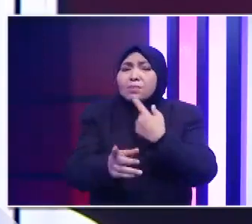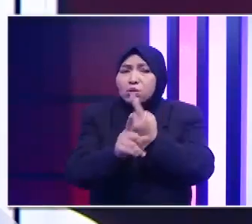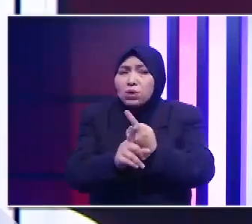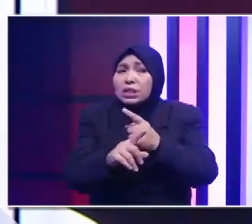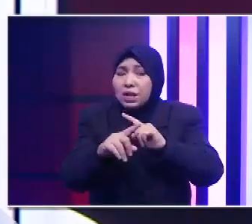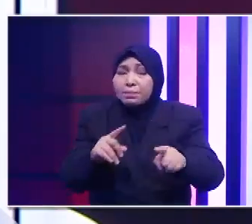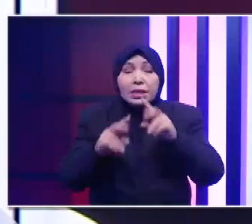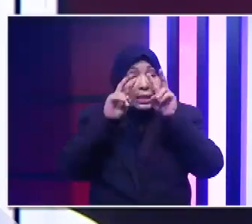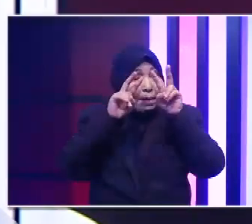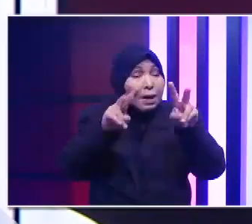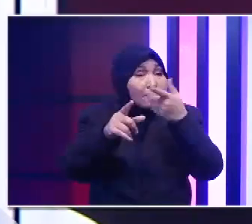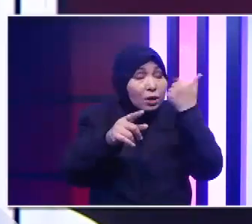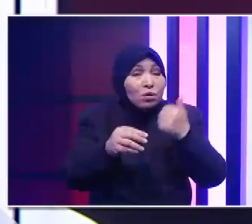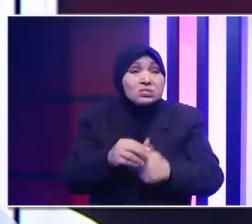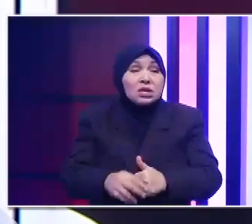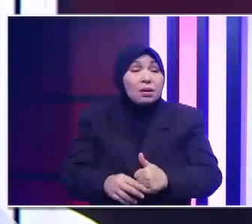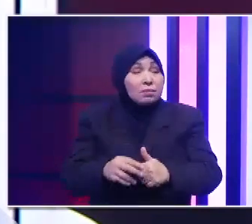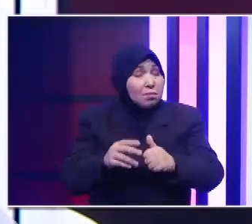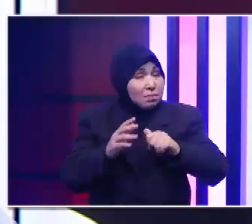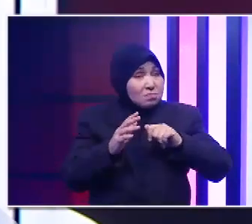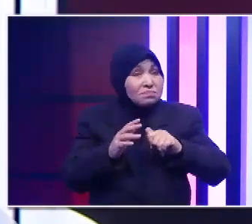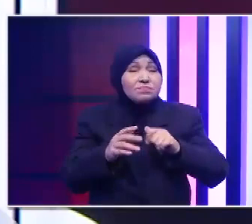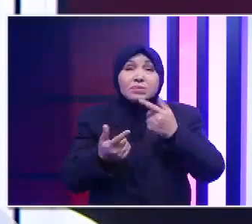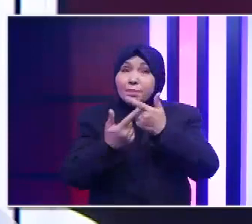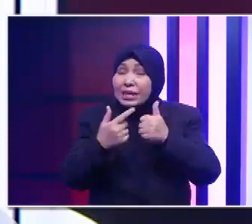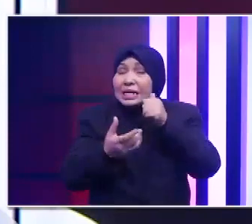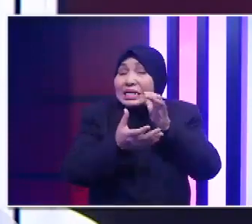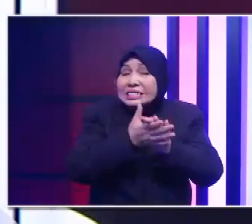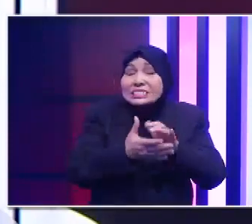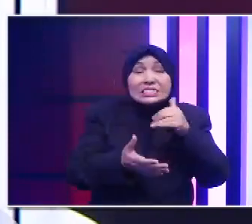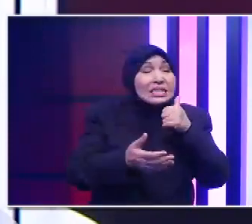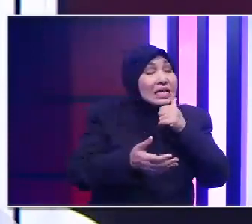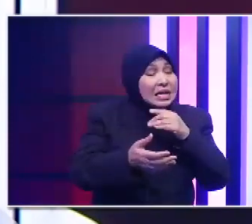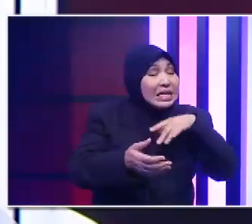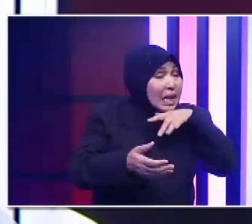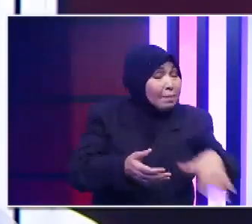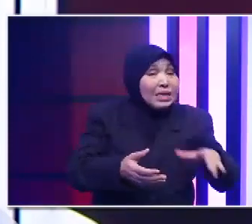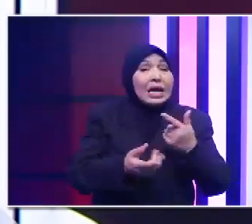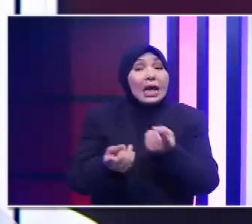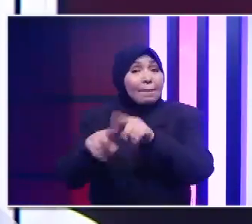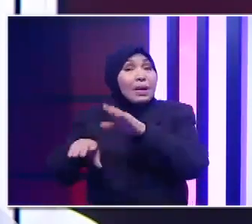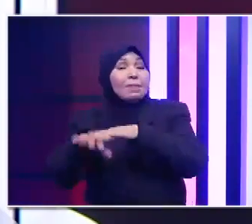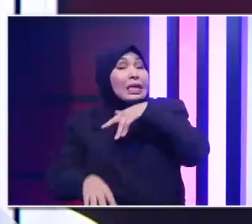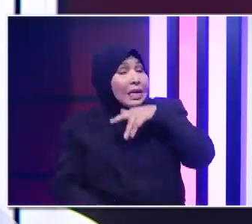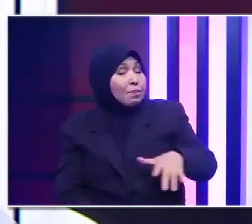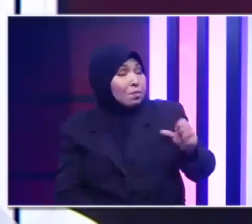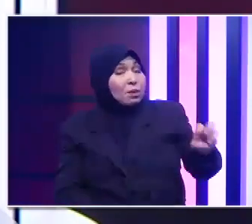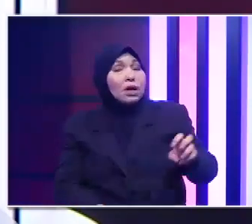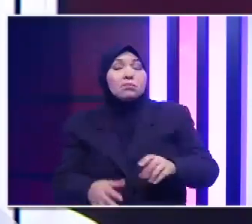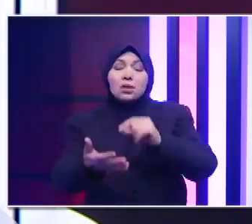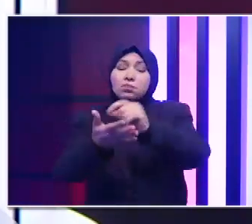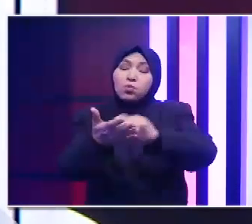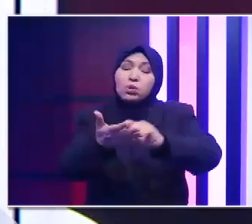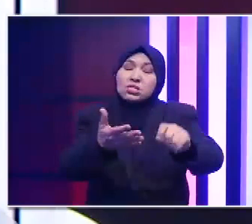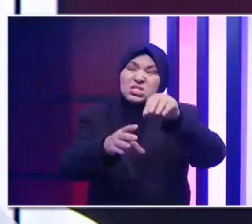tetapi lihat karena ia bersumberkan dari pada istri Nabi SAW dan ini berlaku kepada Nabi SAW dalam perkara ini dirakam kan di dalam